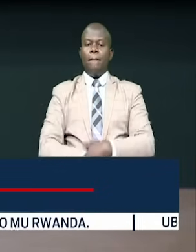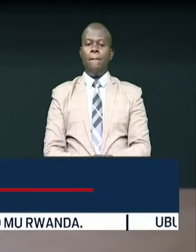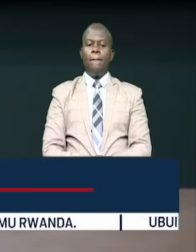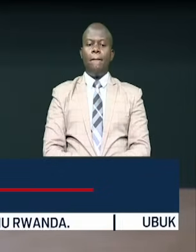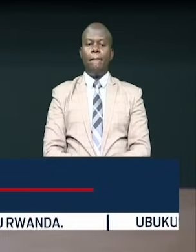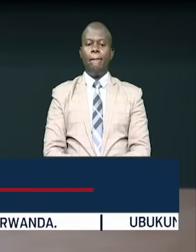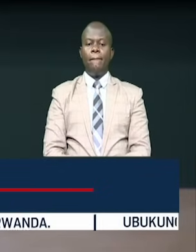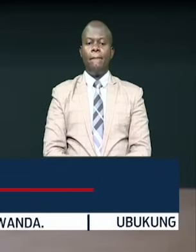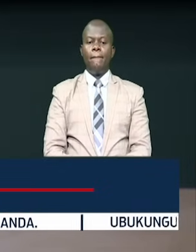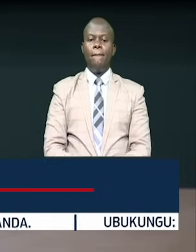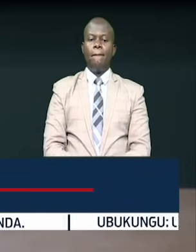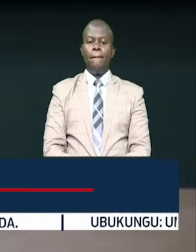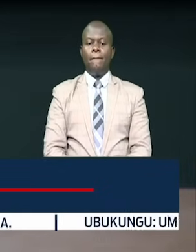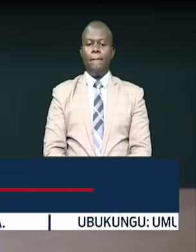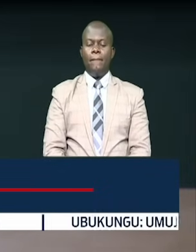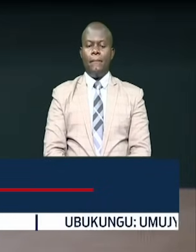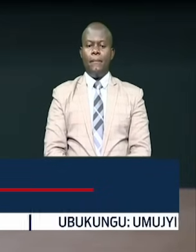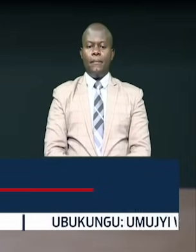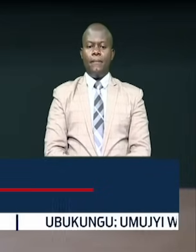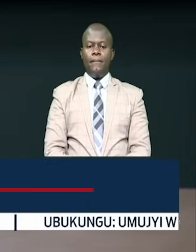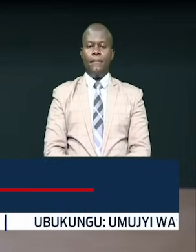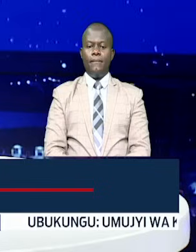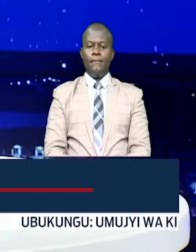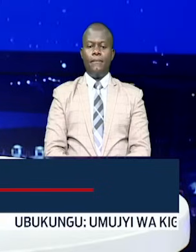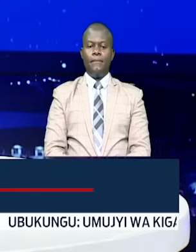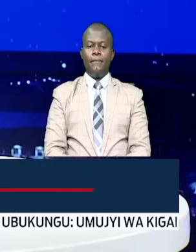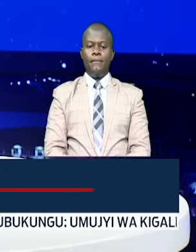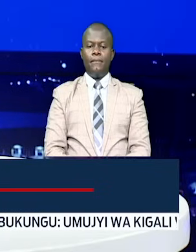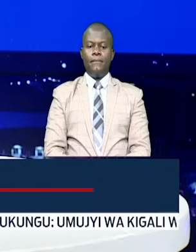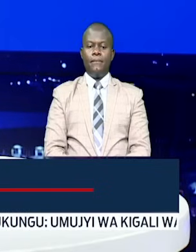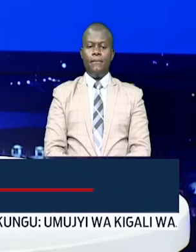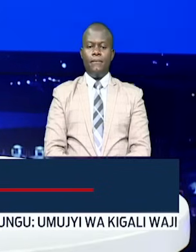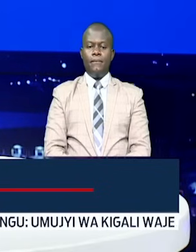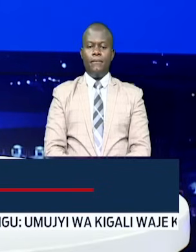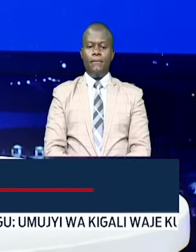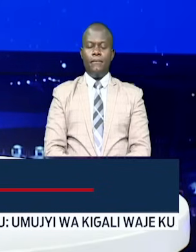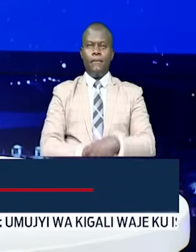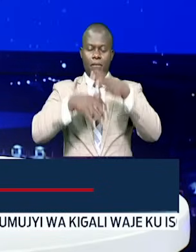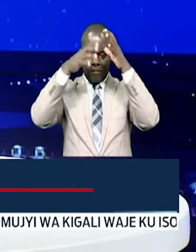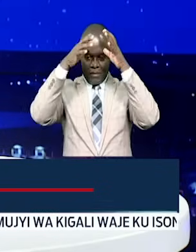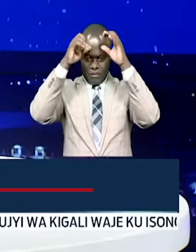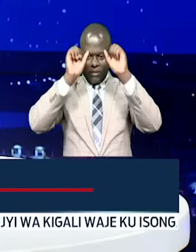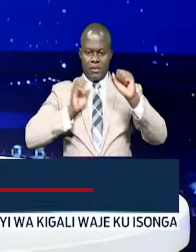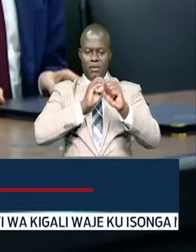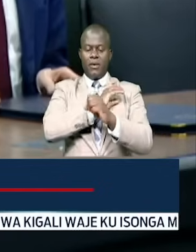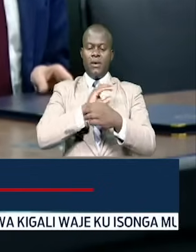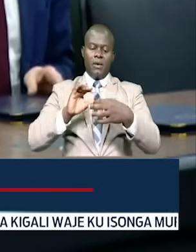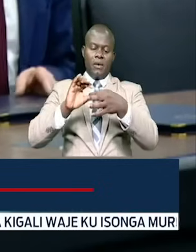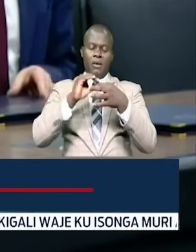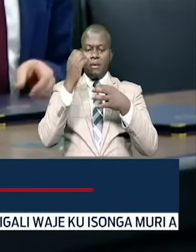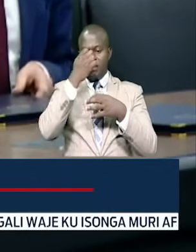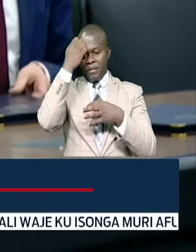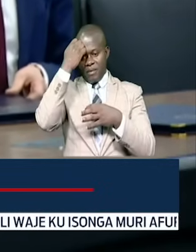Support us in this development. Perezida wa Komisiyo y'Ubumwe bw'Uburayi